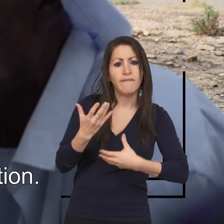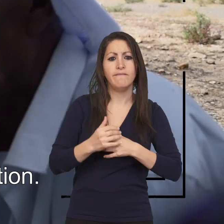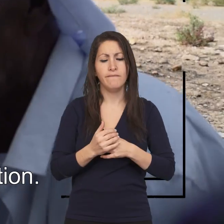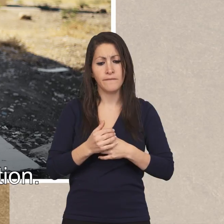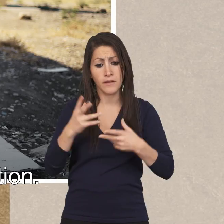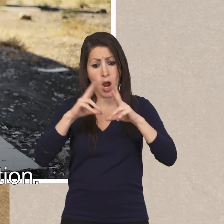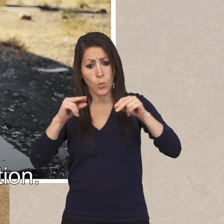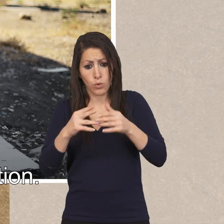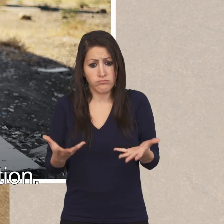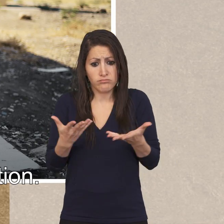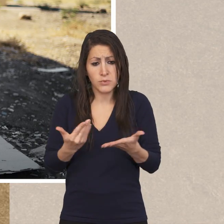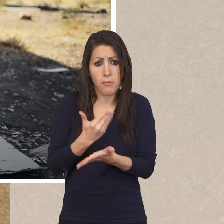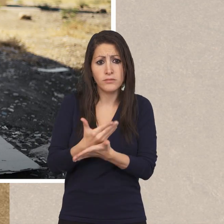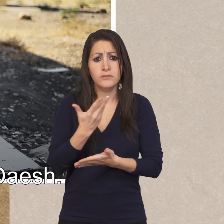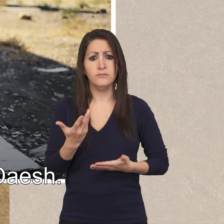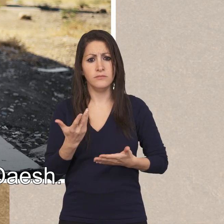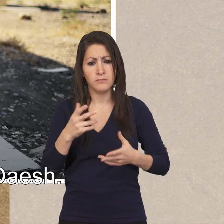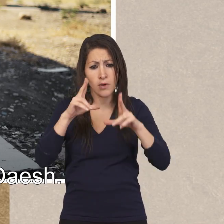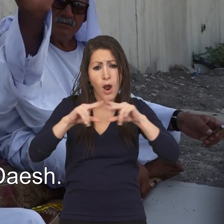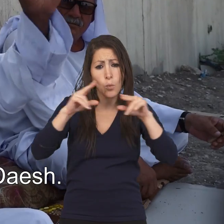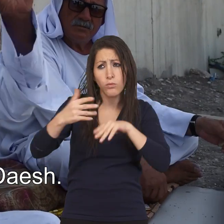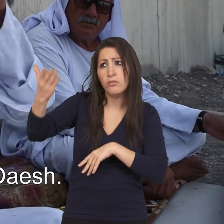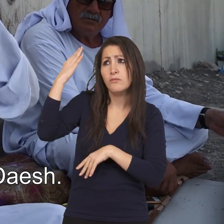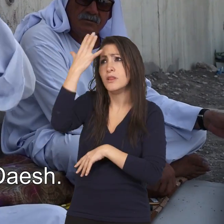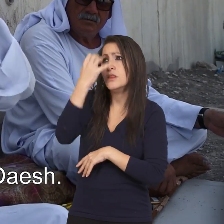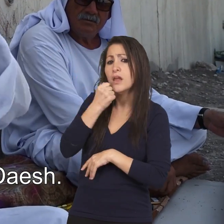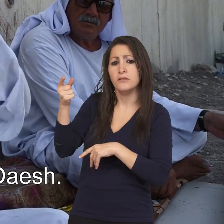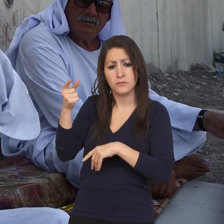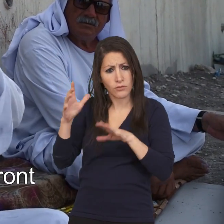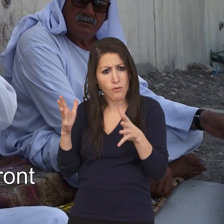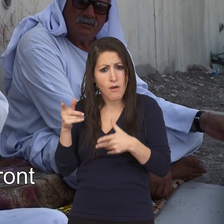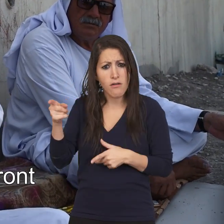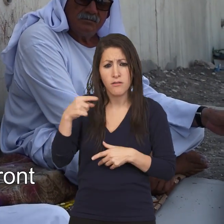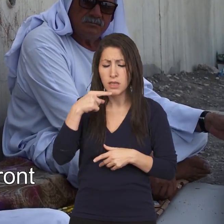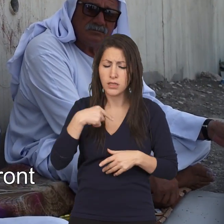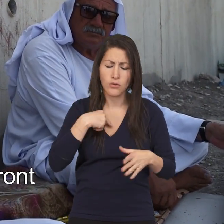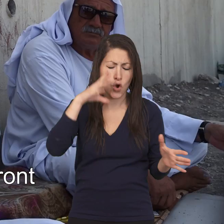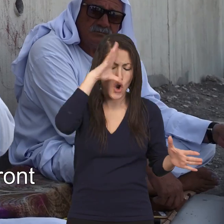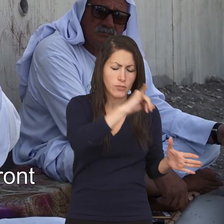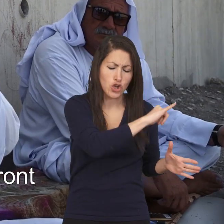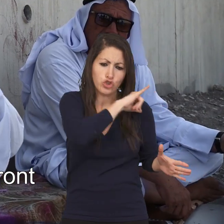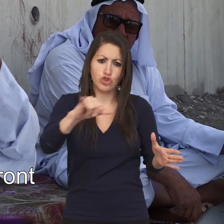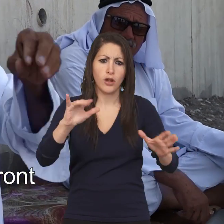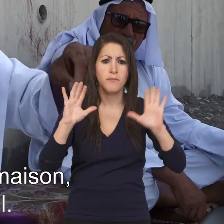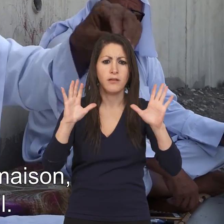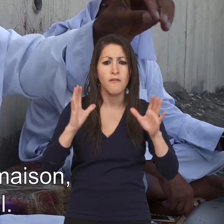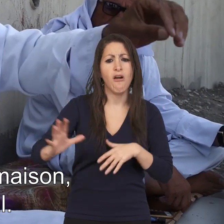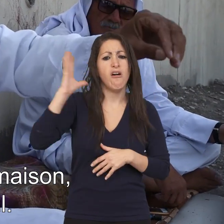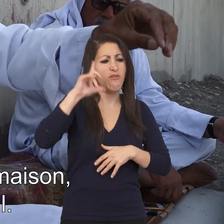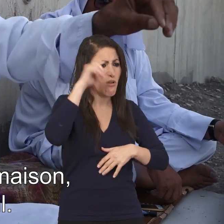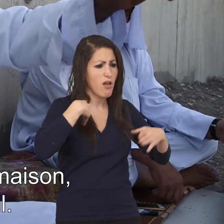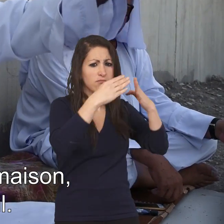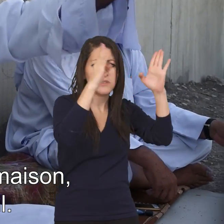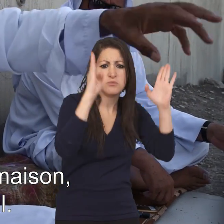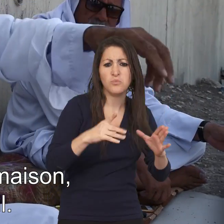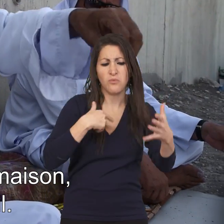parlent de notre situation. Ils racontent l'attaque de Daesh. Ils disent qu'ils n'oublieront jamais ce jour-là, qu'avant nous